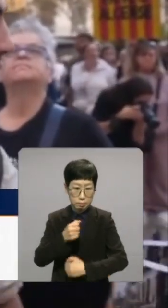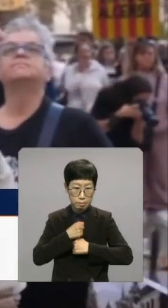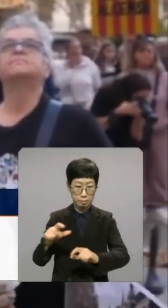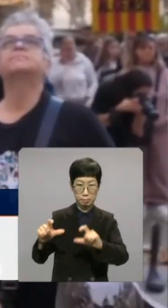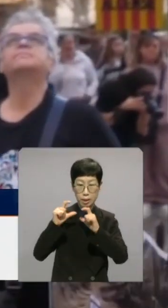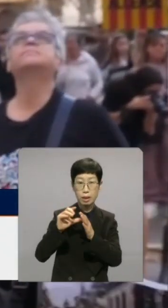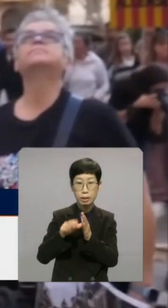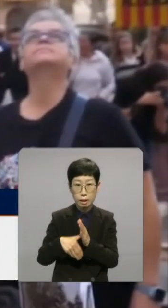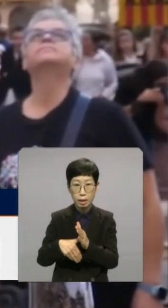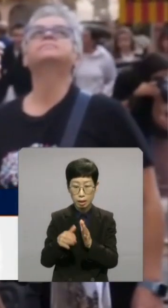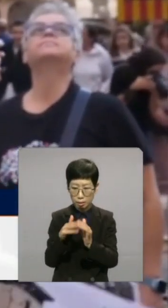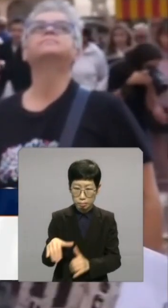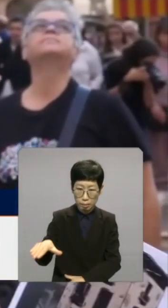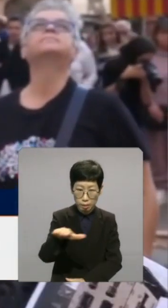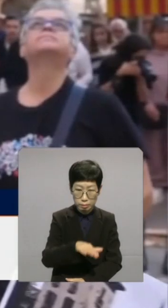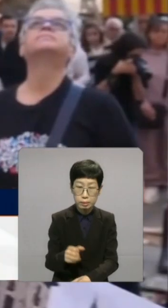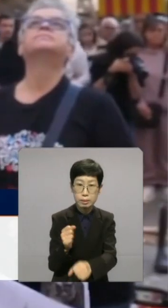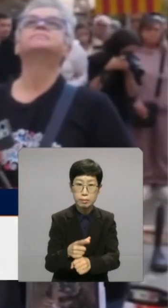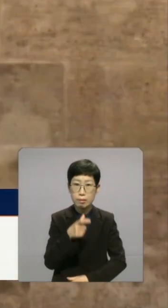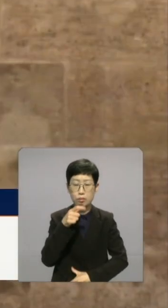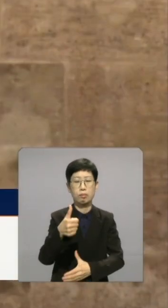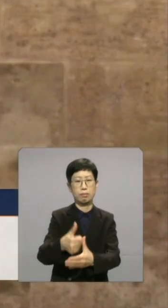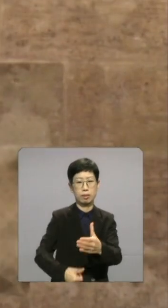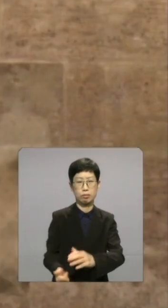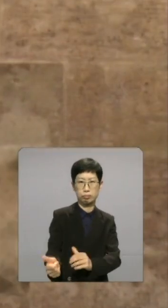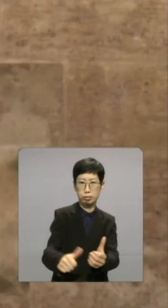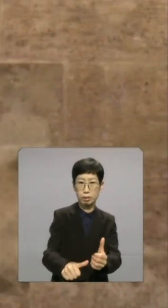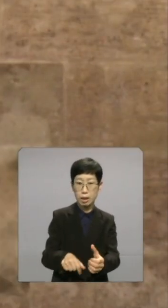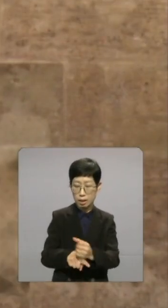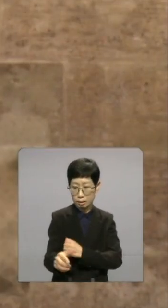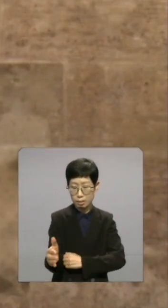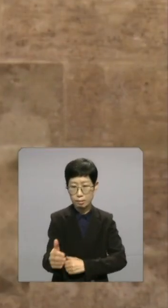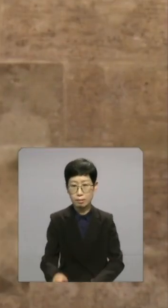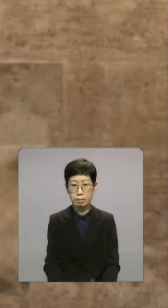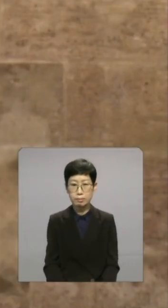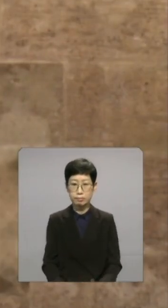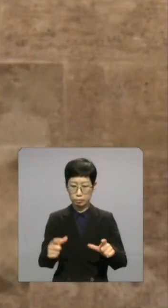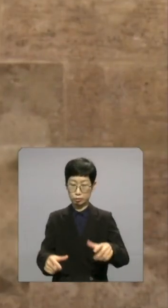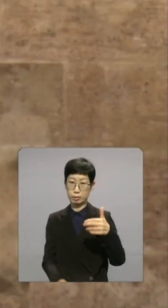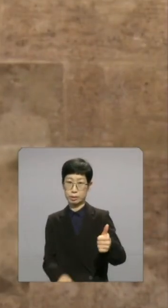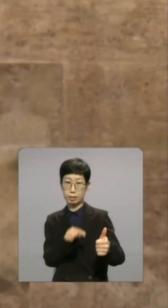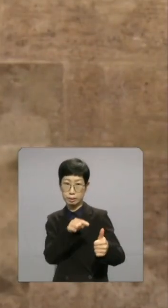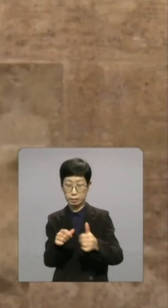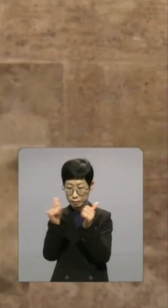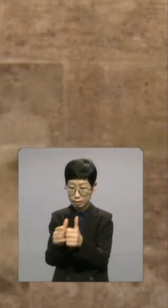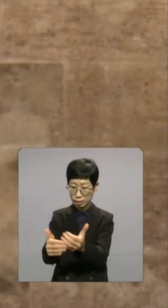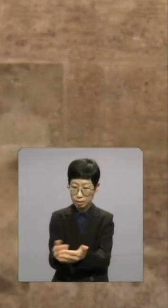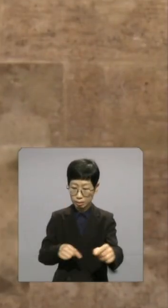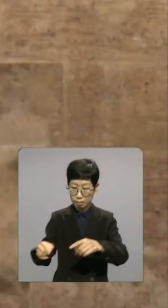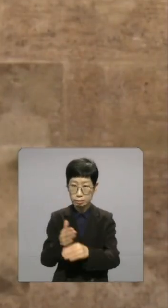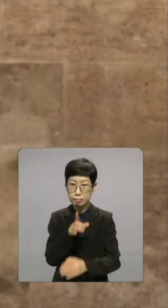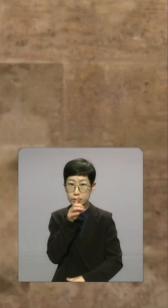estaba muriendo y ahogando. Y no sirvió para nada. 인민당 소속인 마손 주지사는 사회당이 집권하고